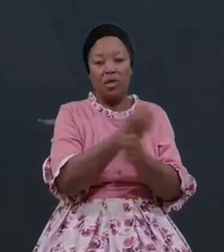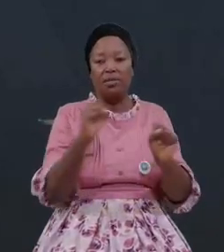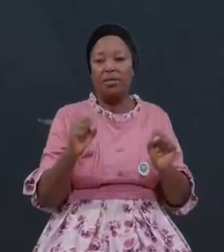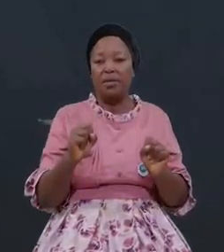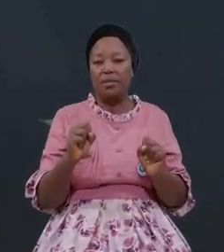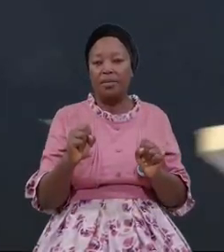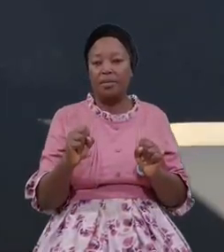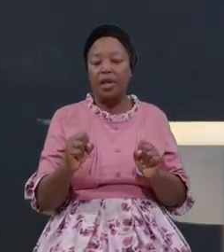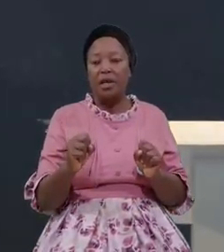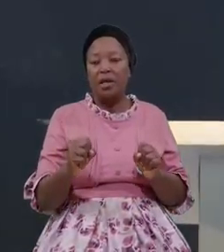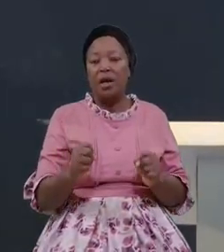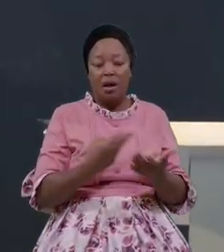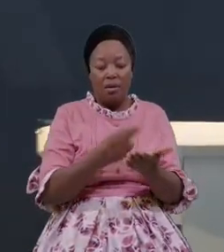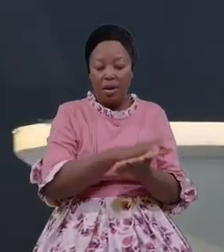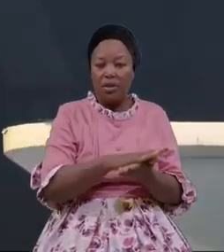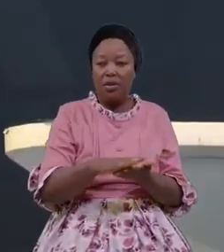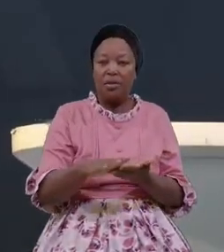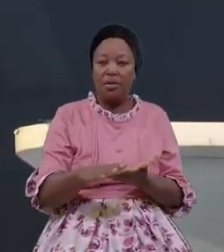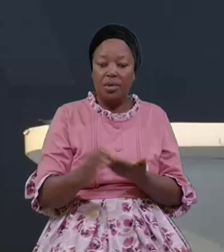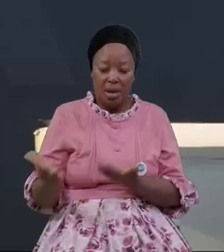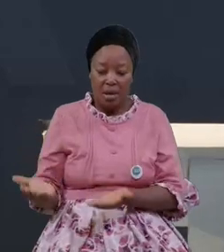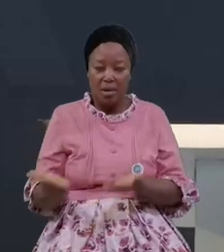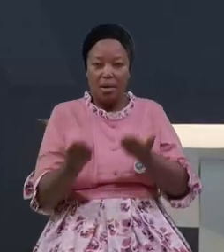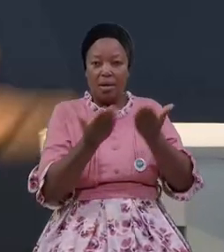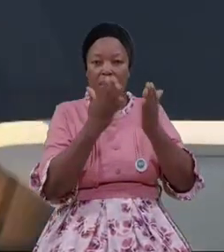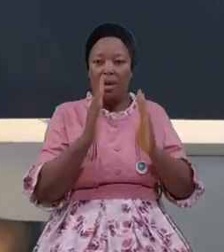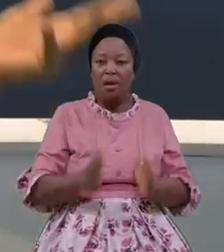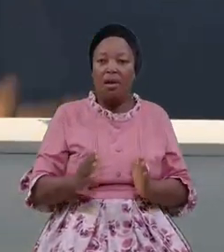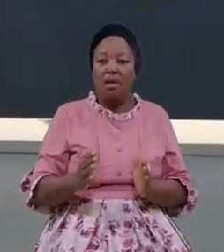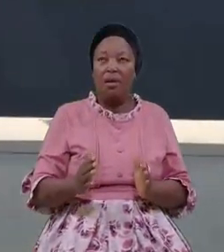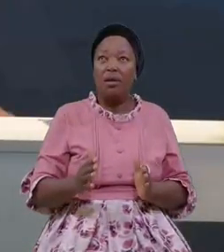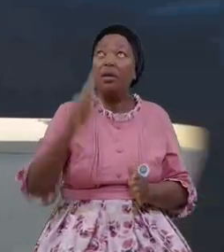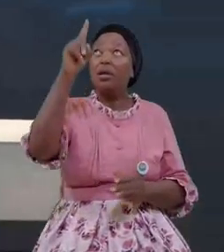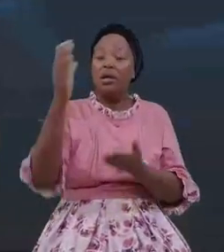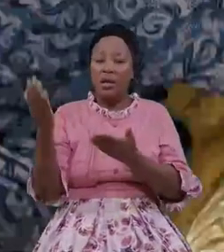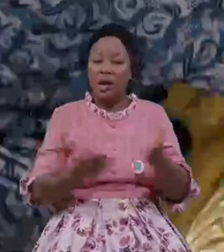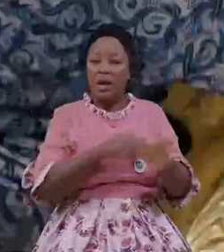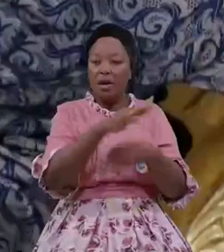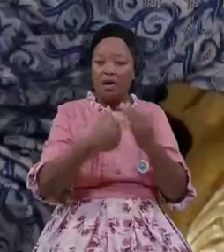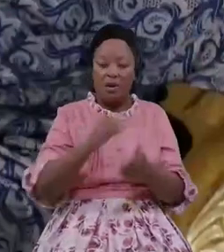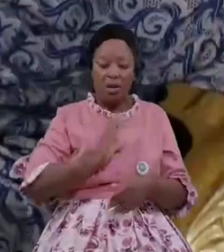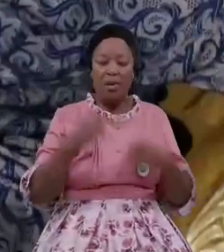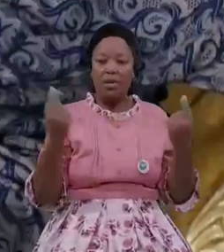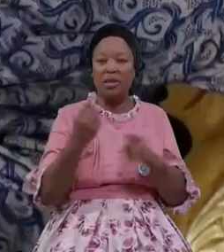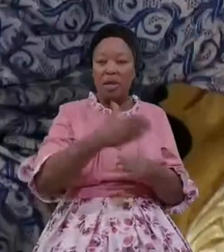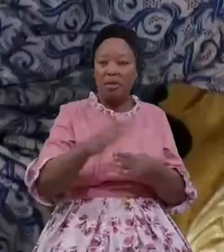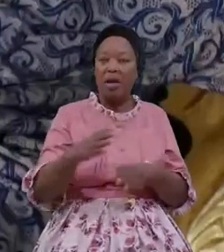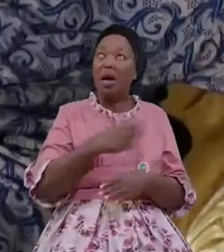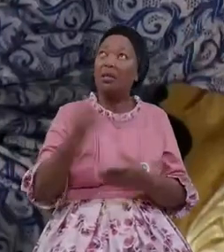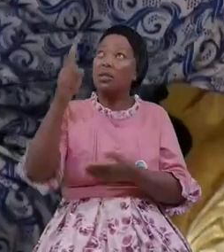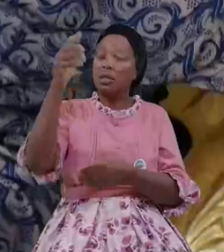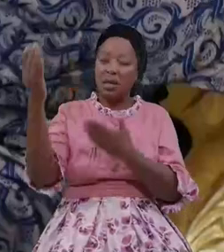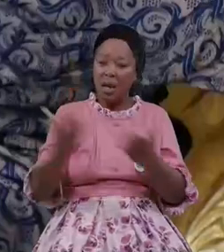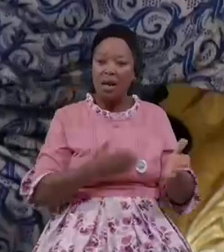rédemption juste porteur il a porté tous nos péchés il a ôté tous nos